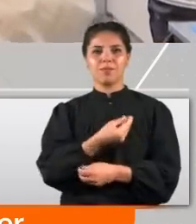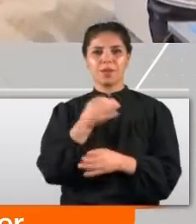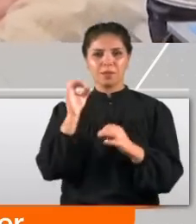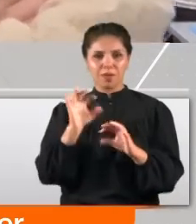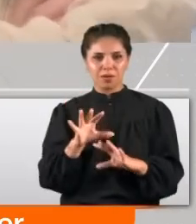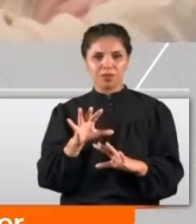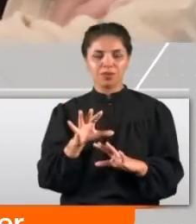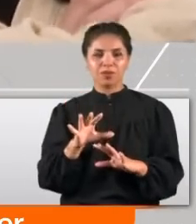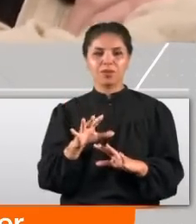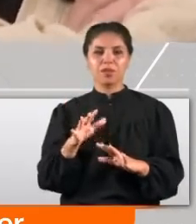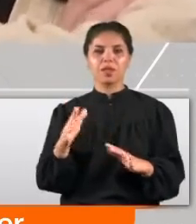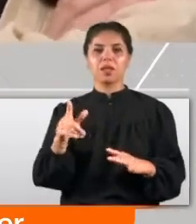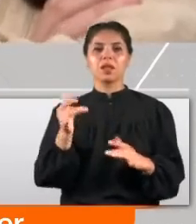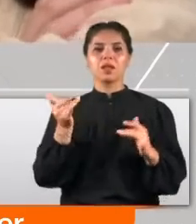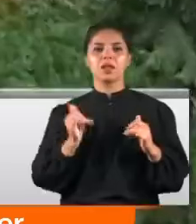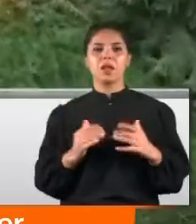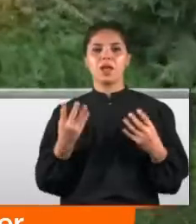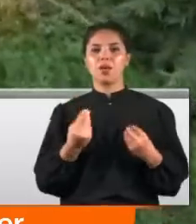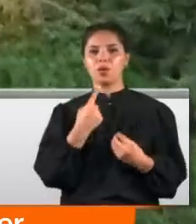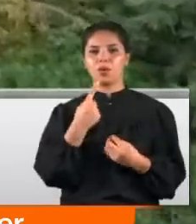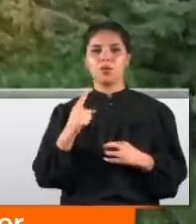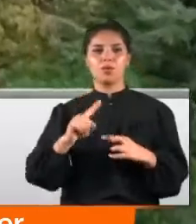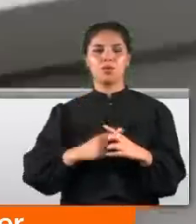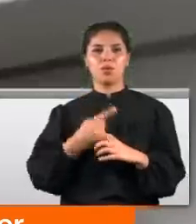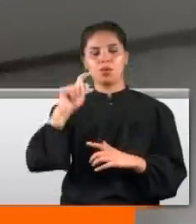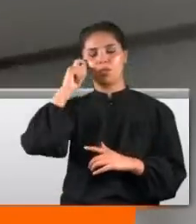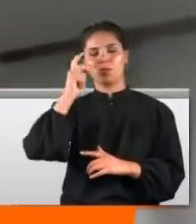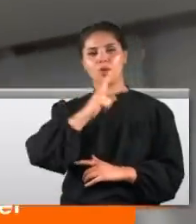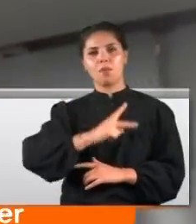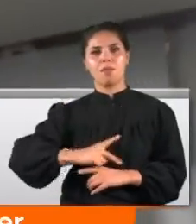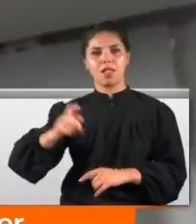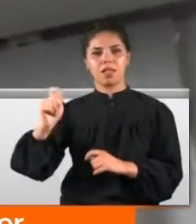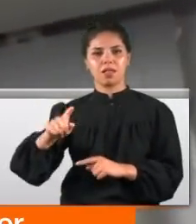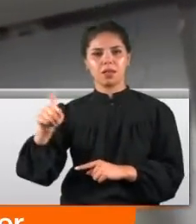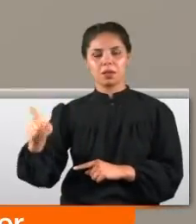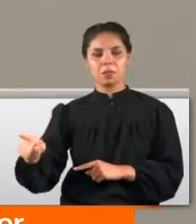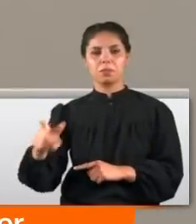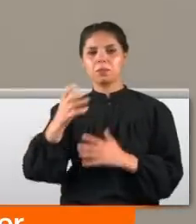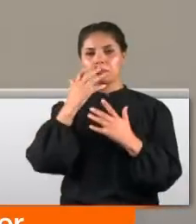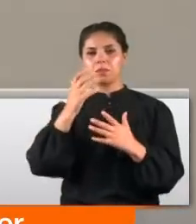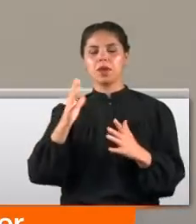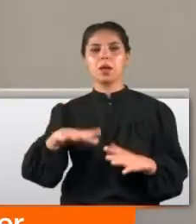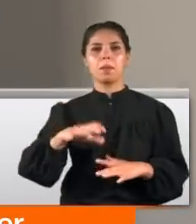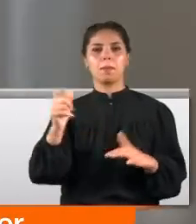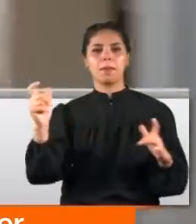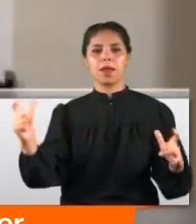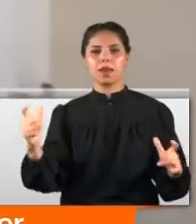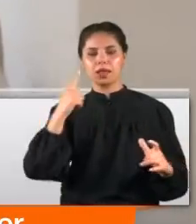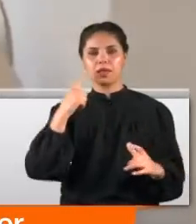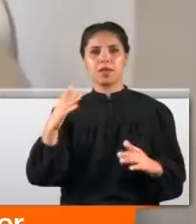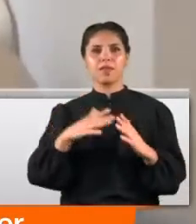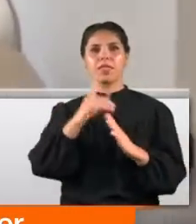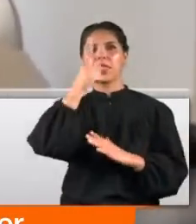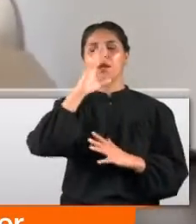başladığımızdan beri bir nefes alma oldu diyor. Projeyi Üsküdar Belediyesi hayata geçirdi. Bakım merkezi sayesinde evde